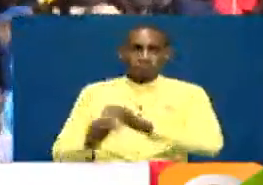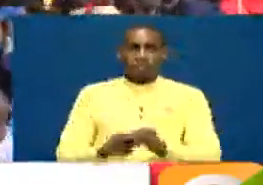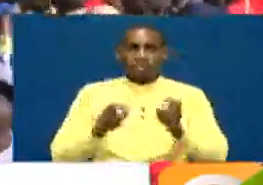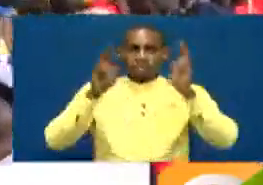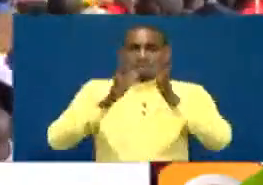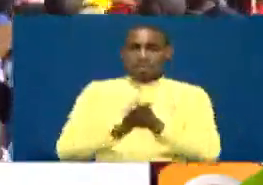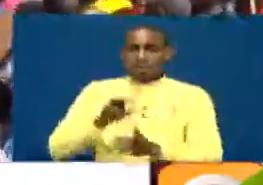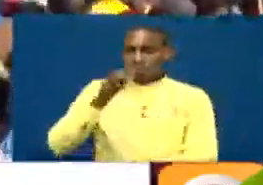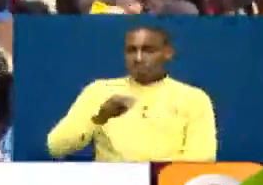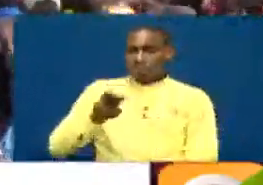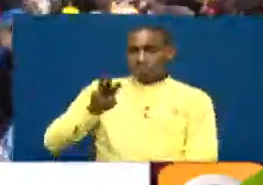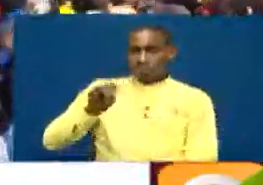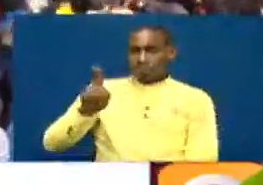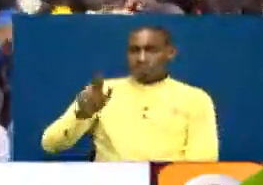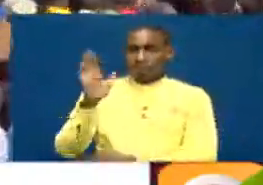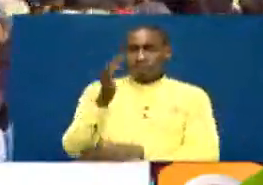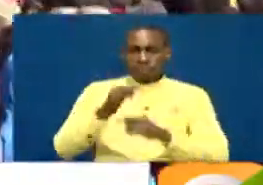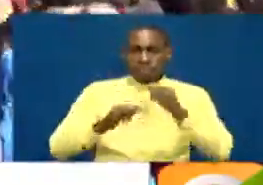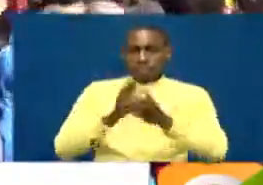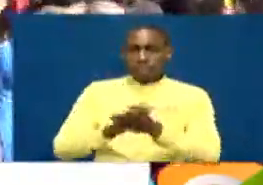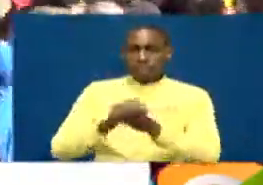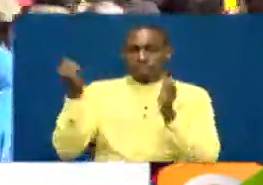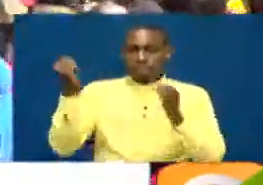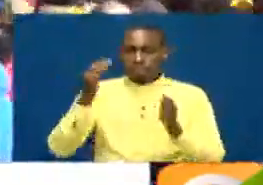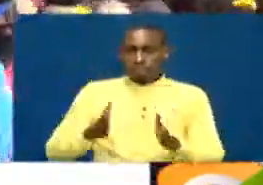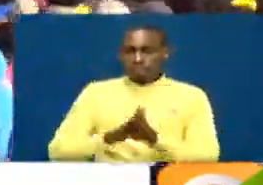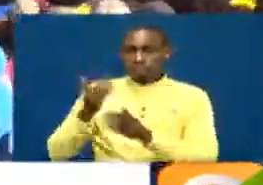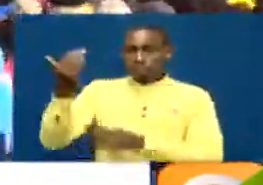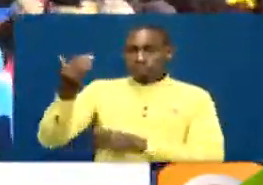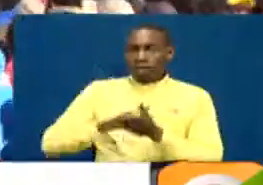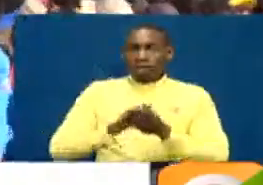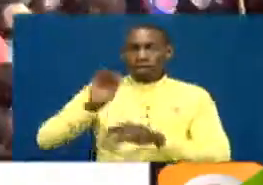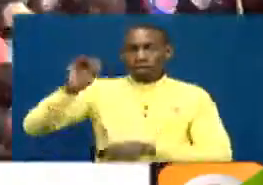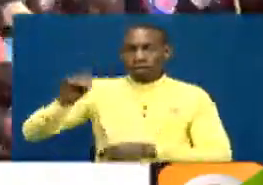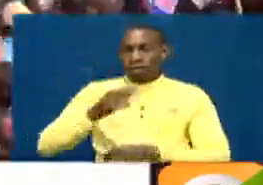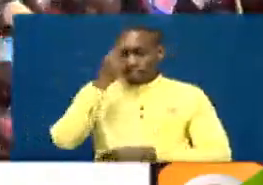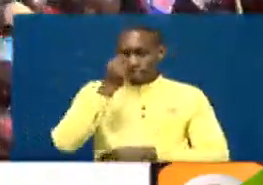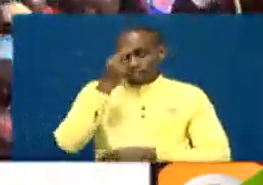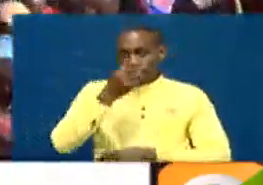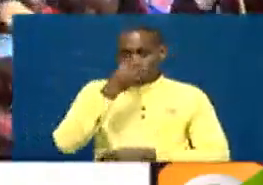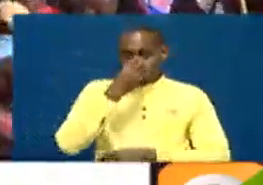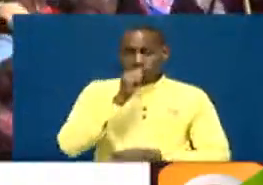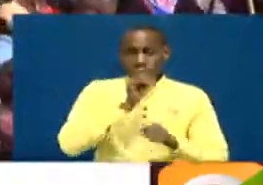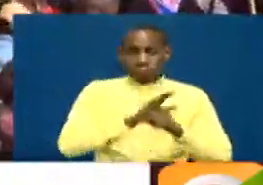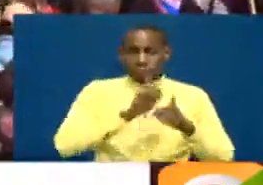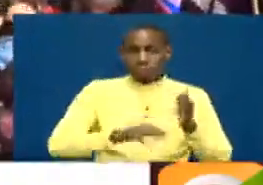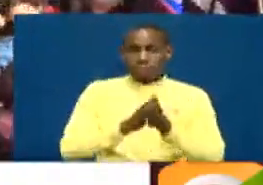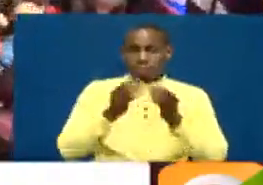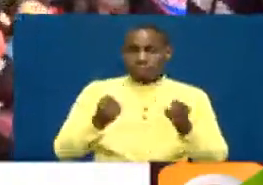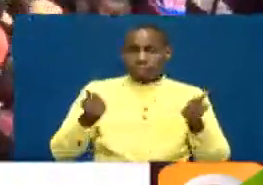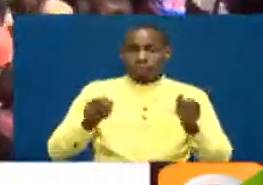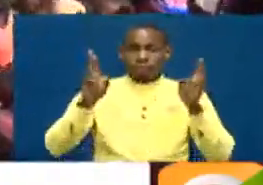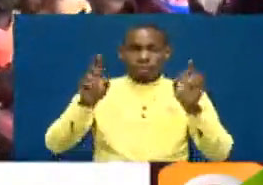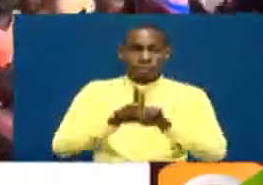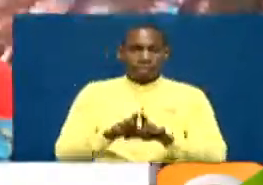mau likiendelea kutawala ndimi za wanasiasa wanapoendesha kampeni kaunti ya Narok, Ruto akiahidi kutatua